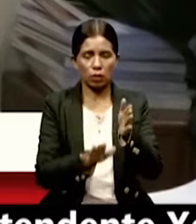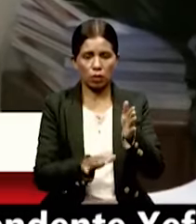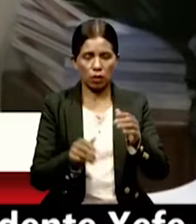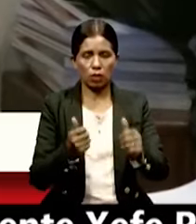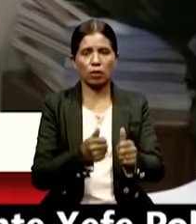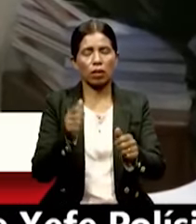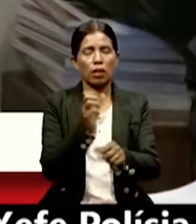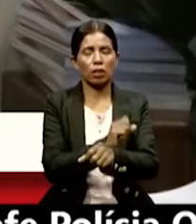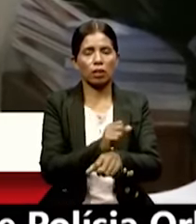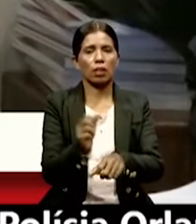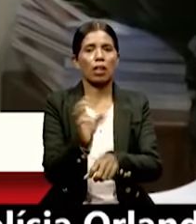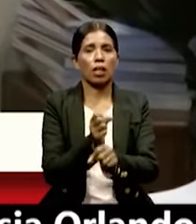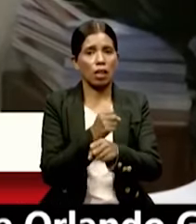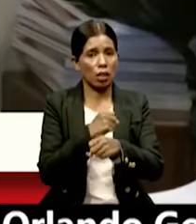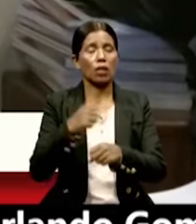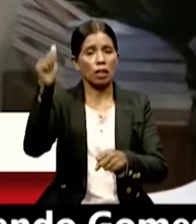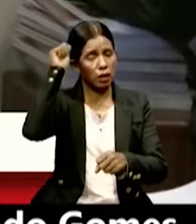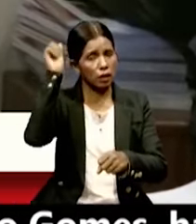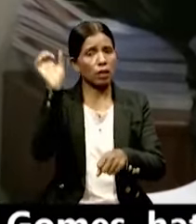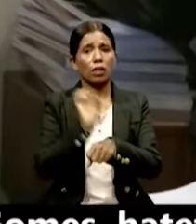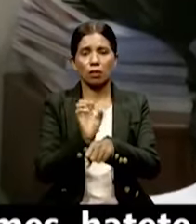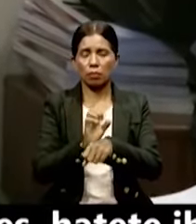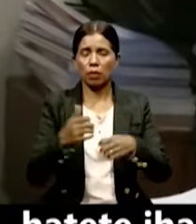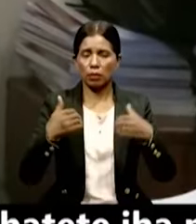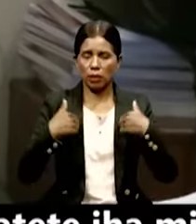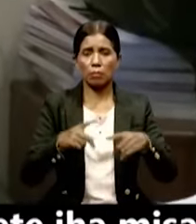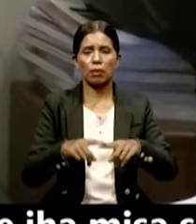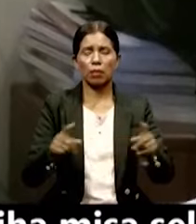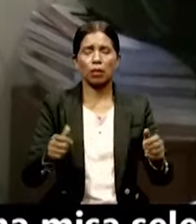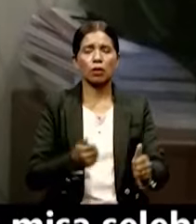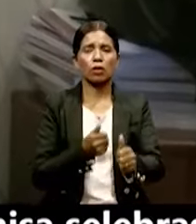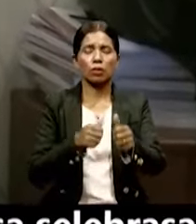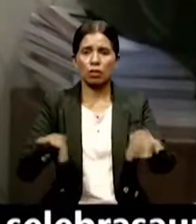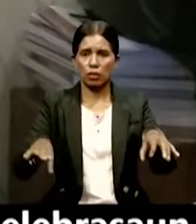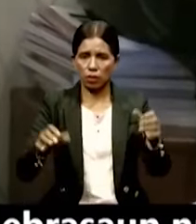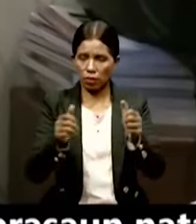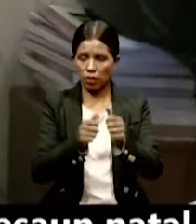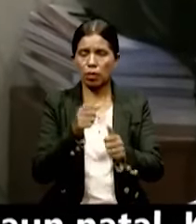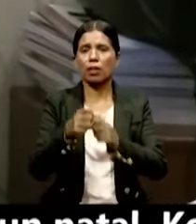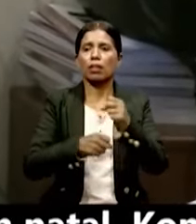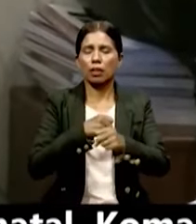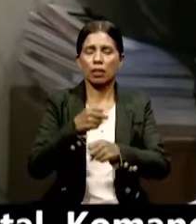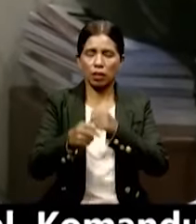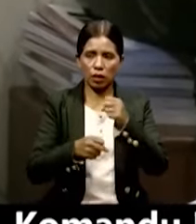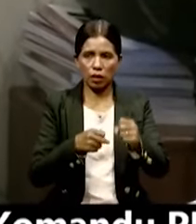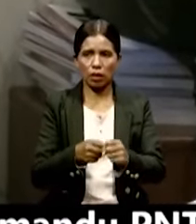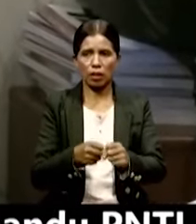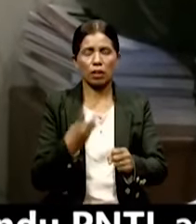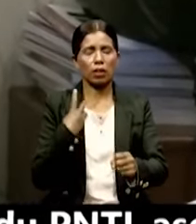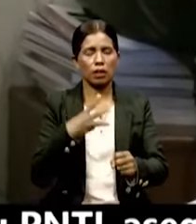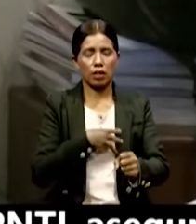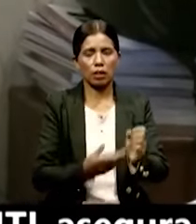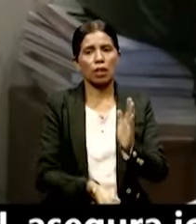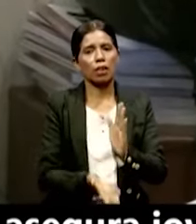analisa ekonomi kena beihe, para luri hasa eka mai betul kontrato, tinan-tinan, ina November, November, sertiwi hasa